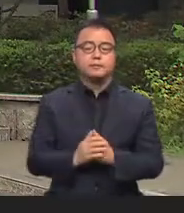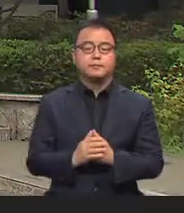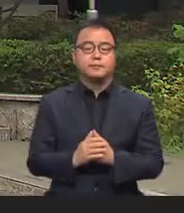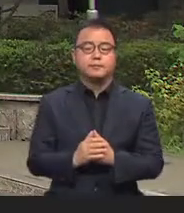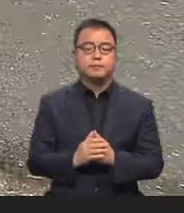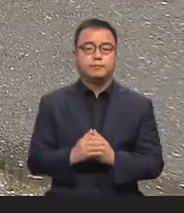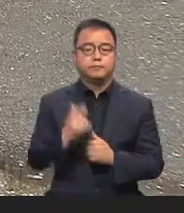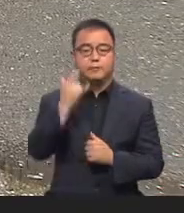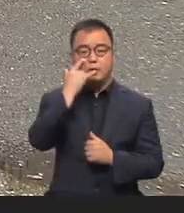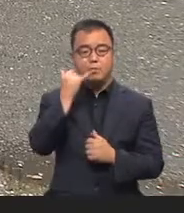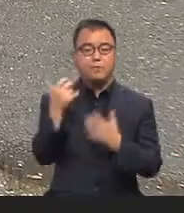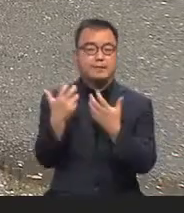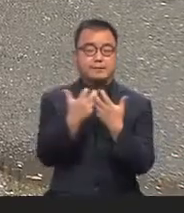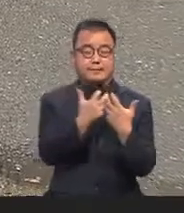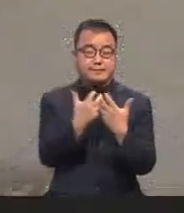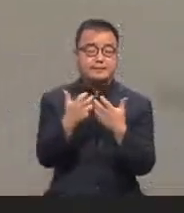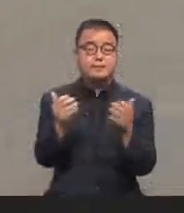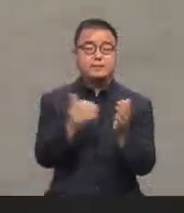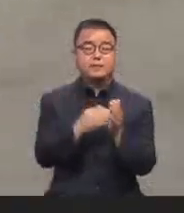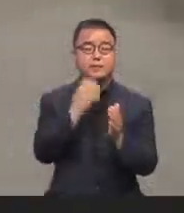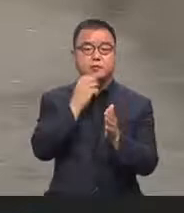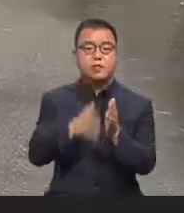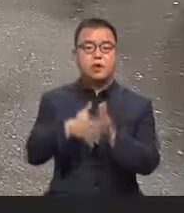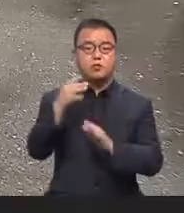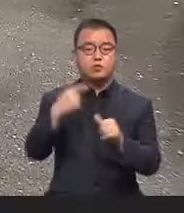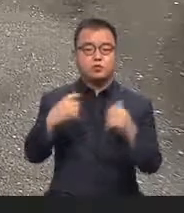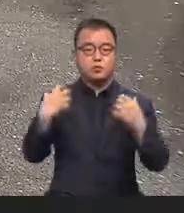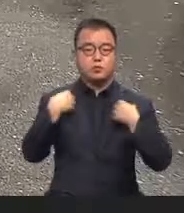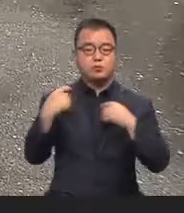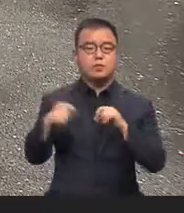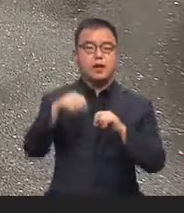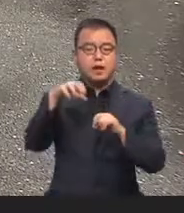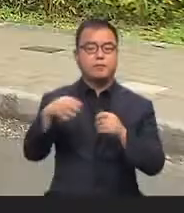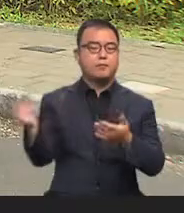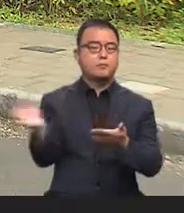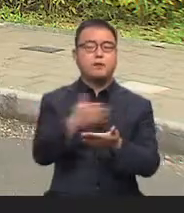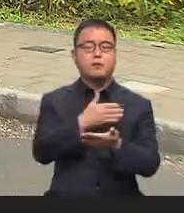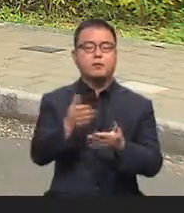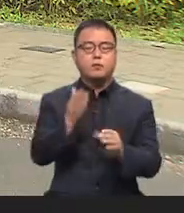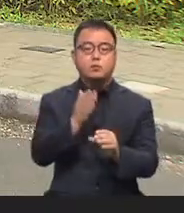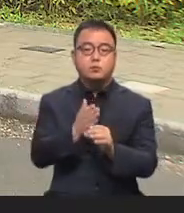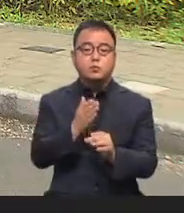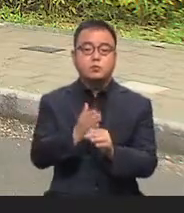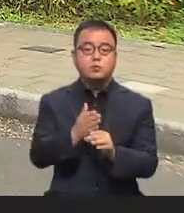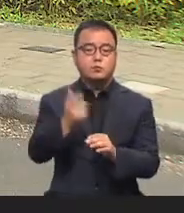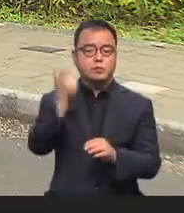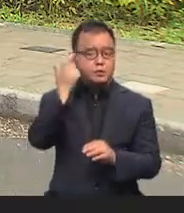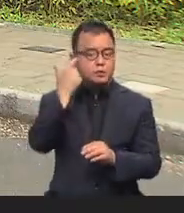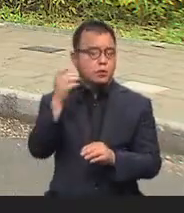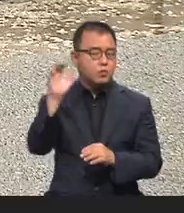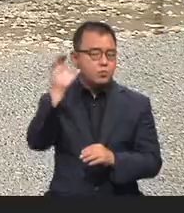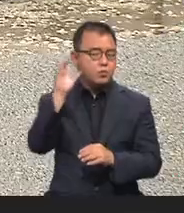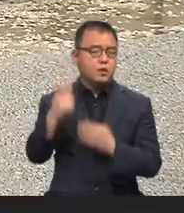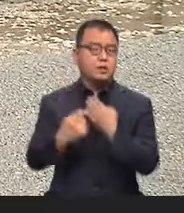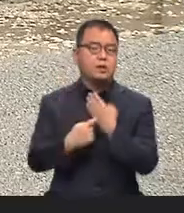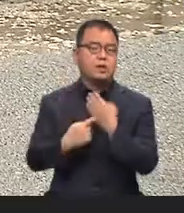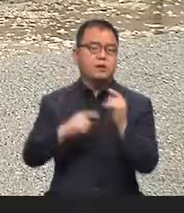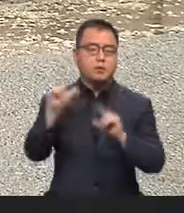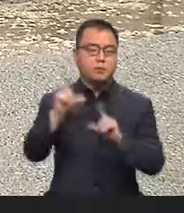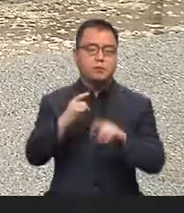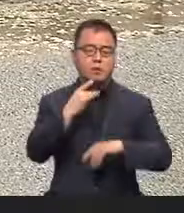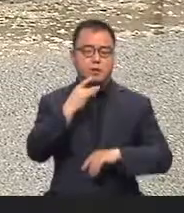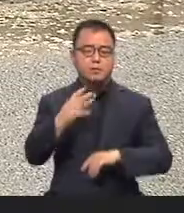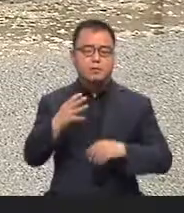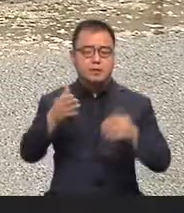하고 학부모들로 가득 찼던 서울시 교육청 정문 앞이 텅 비었습니다. 학부모들이 청문을 형식적인 절차로 판단하고 힘을